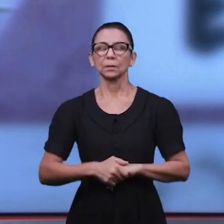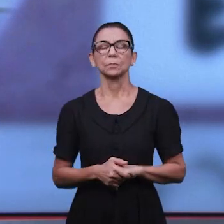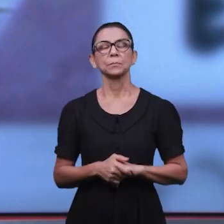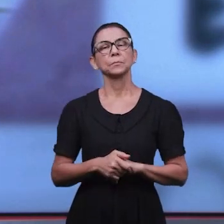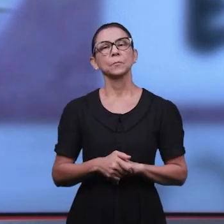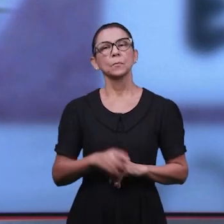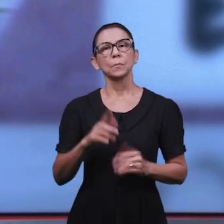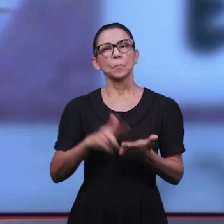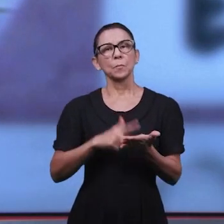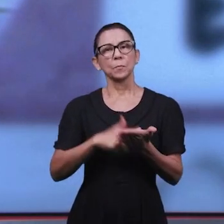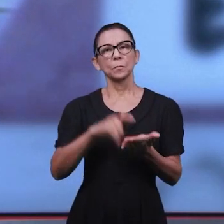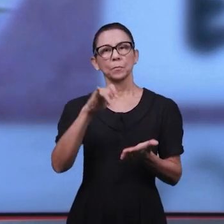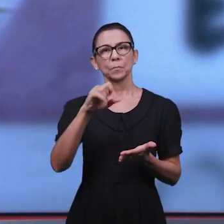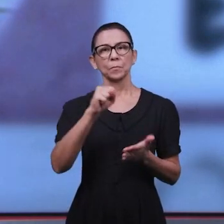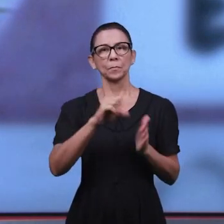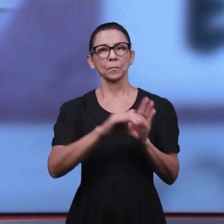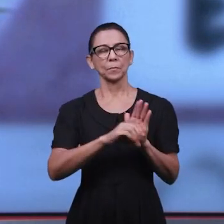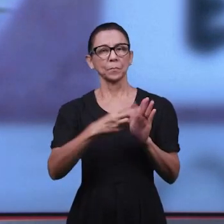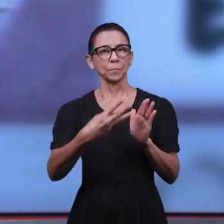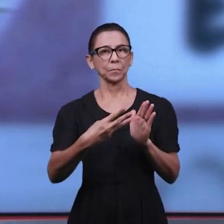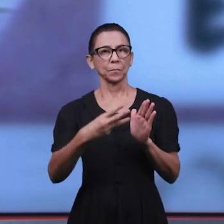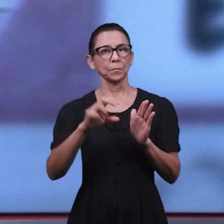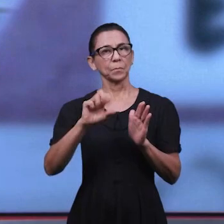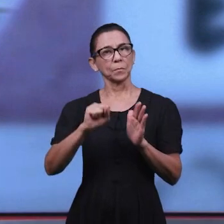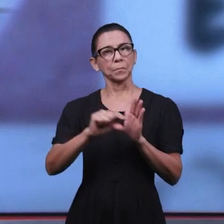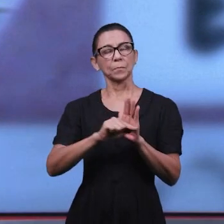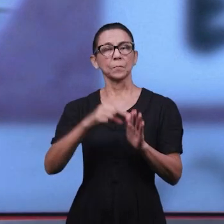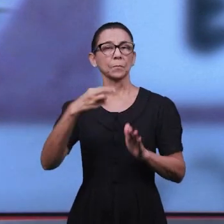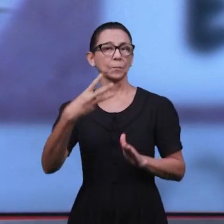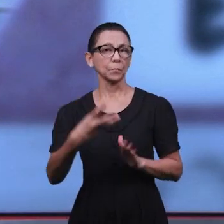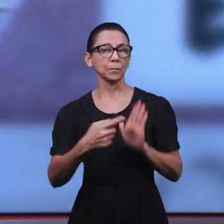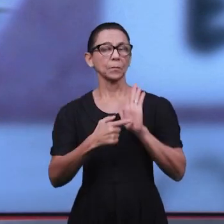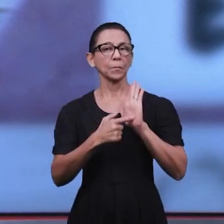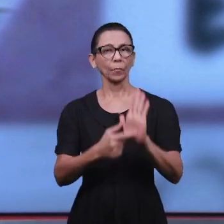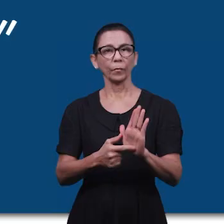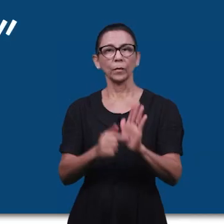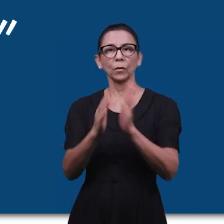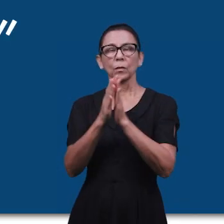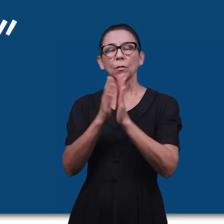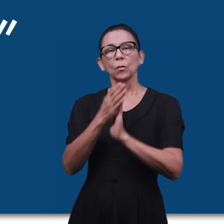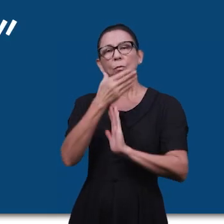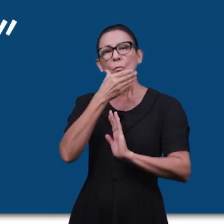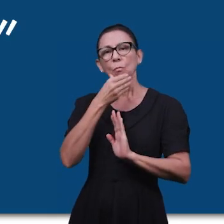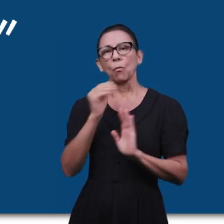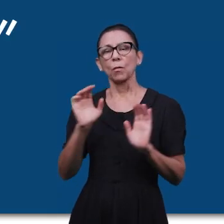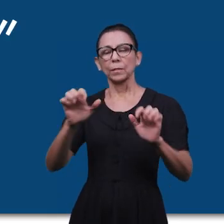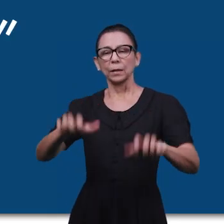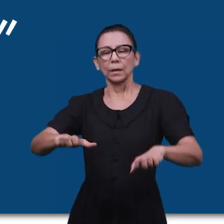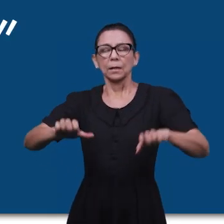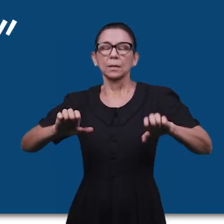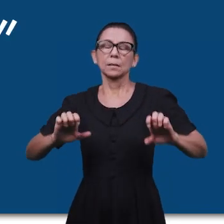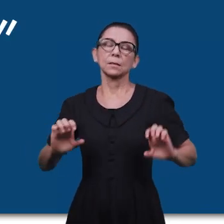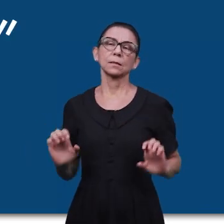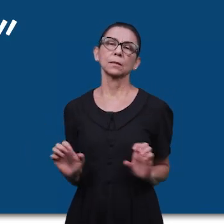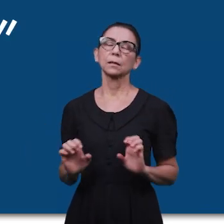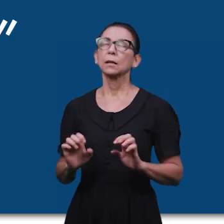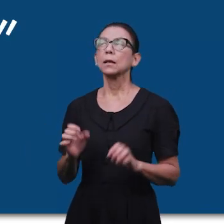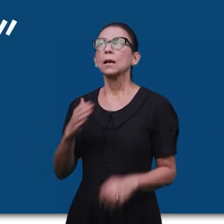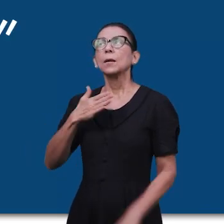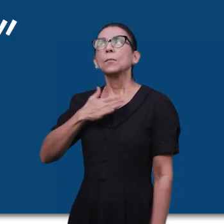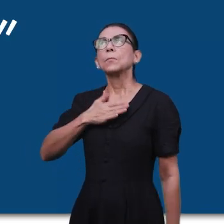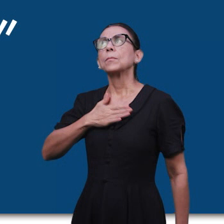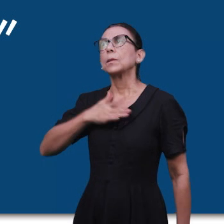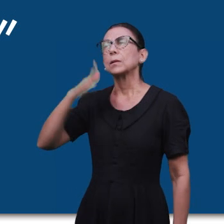Seigneur, dans le livre d'Ésaïe 38, 3, nous enregistre la prière d'Ézéchias qui dit « Ah